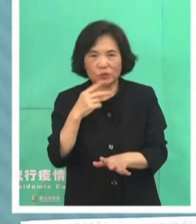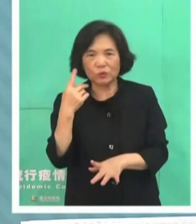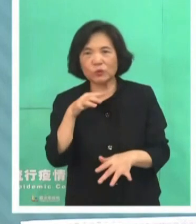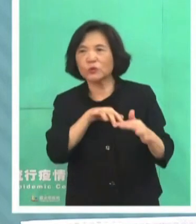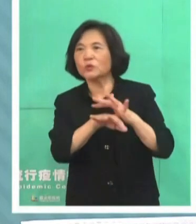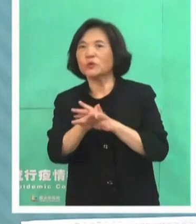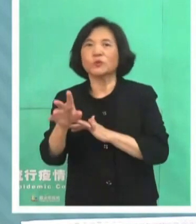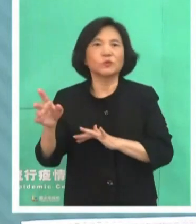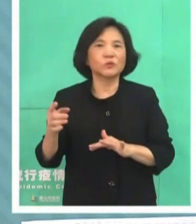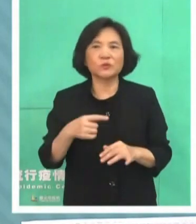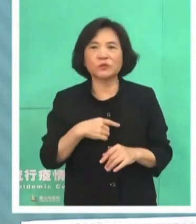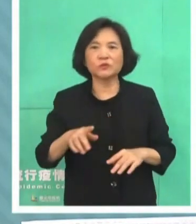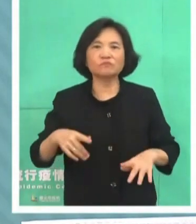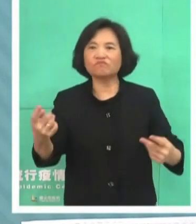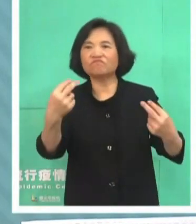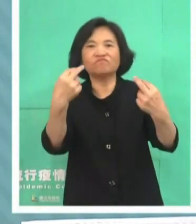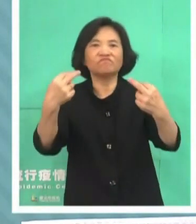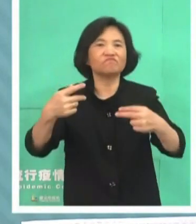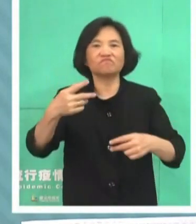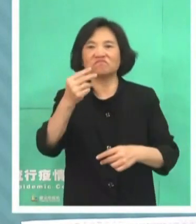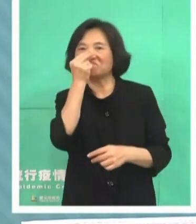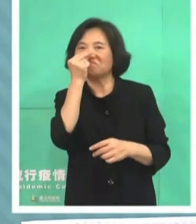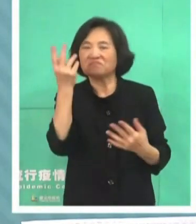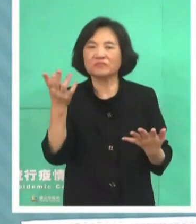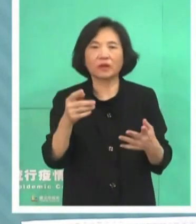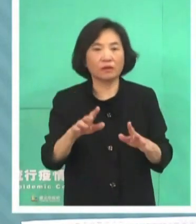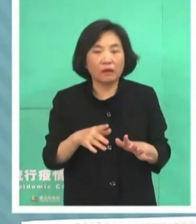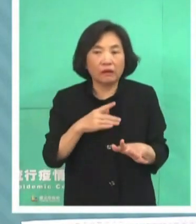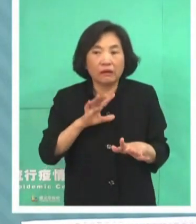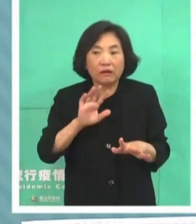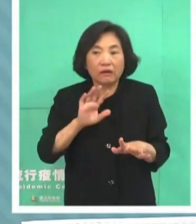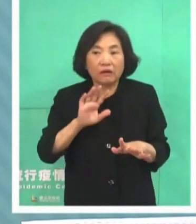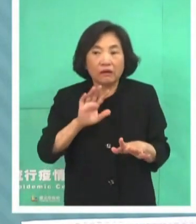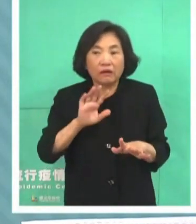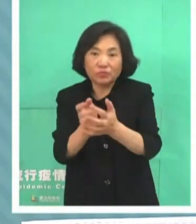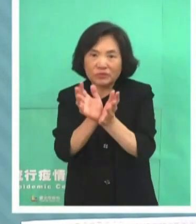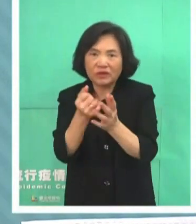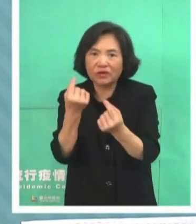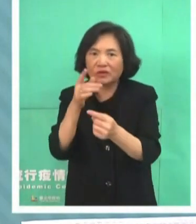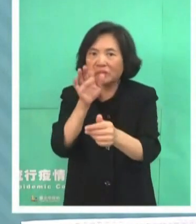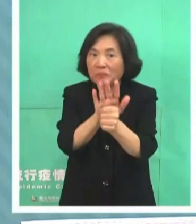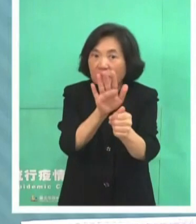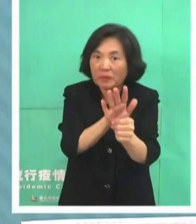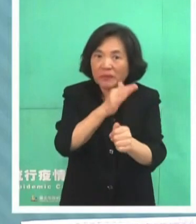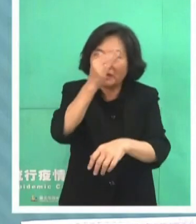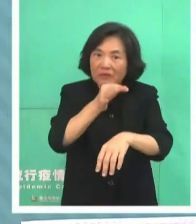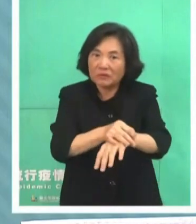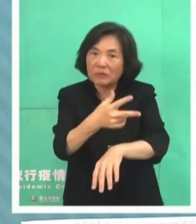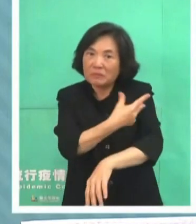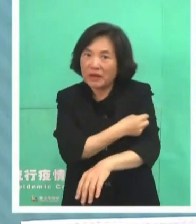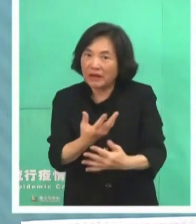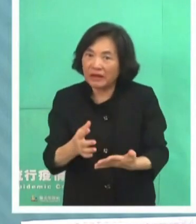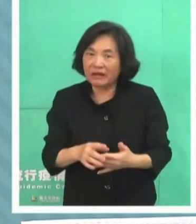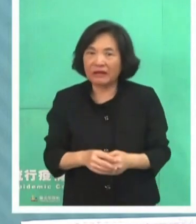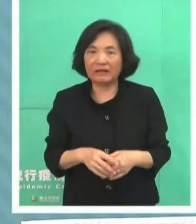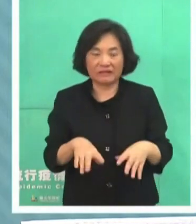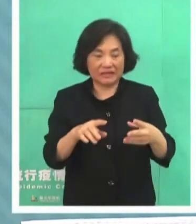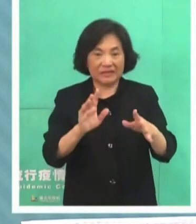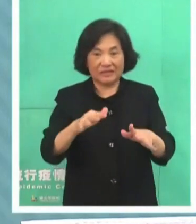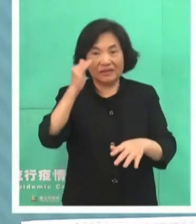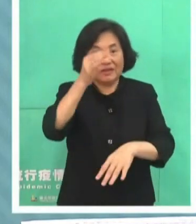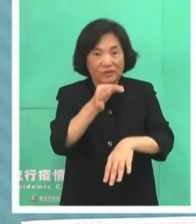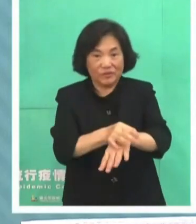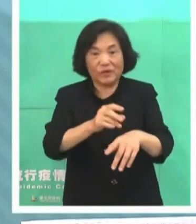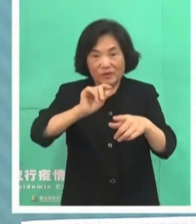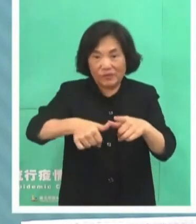是现在好像这个就是帮高端解套。那请问市长怎么看？ 第一点哦，高端连临床三期哦，